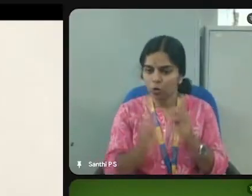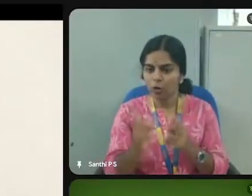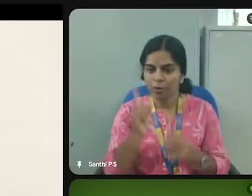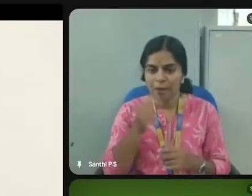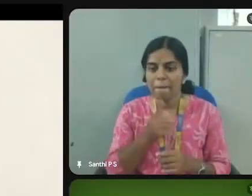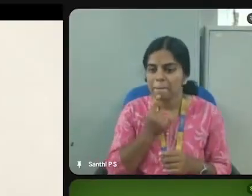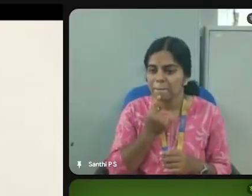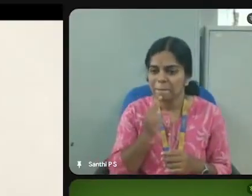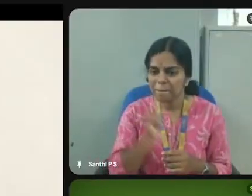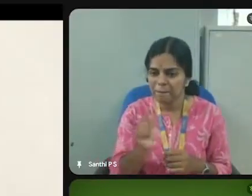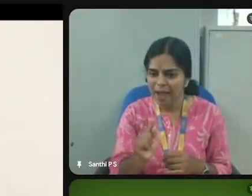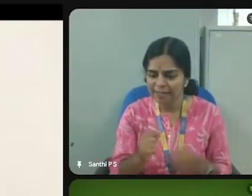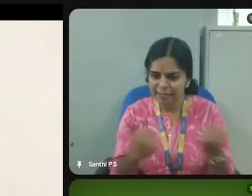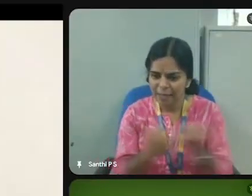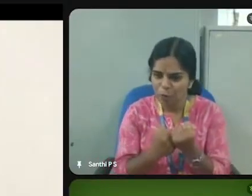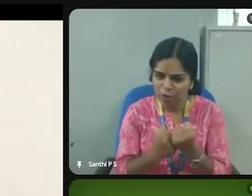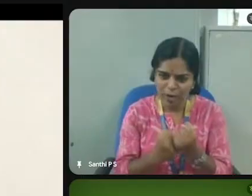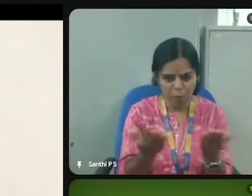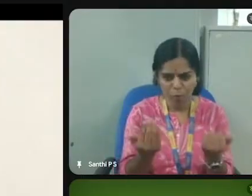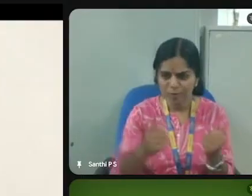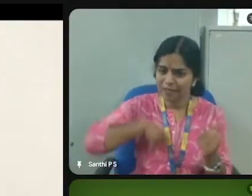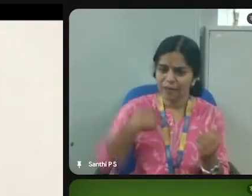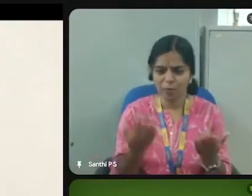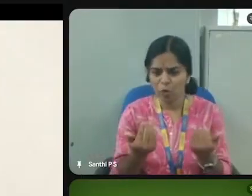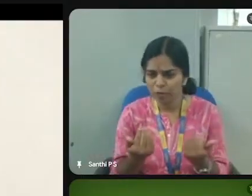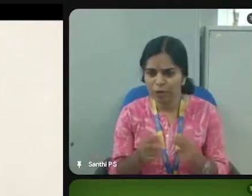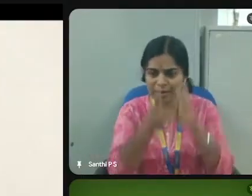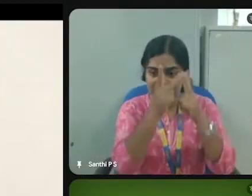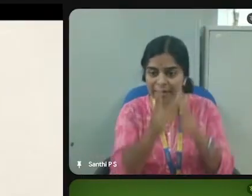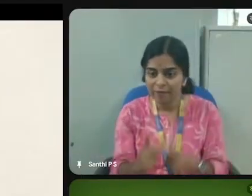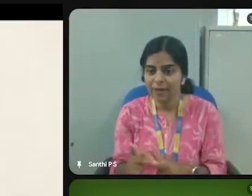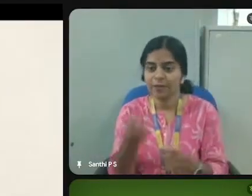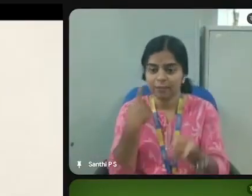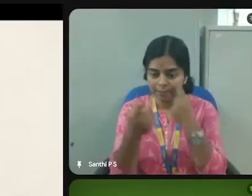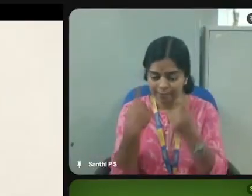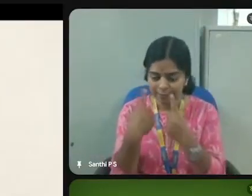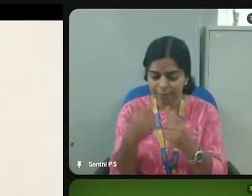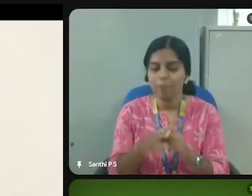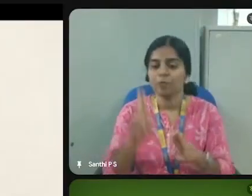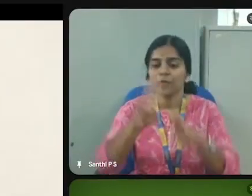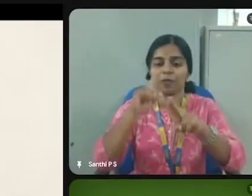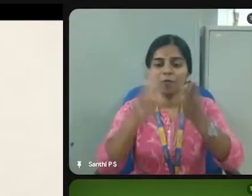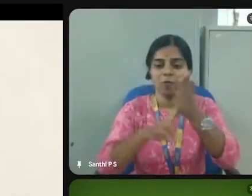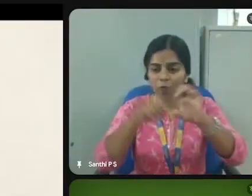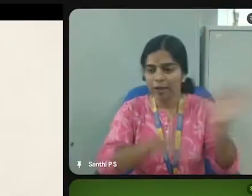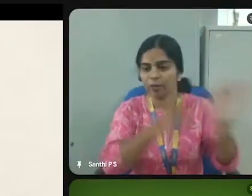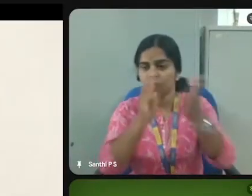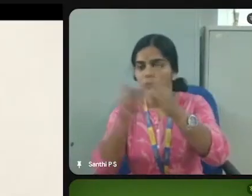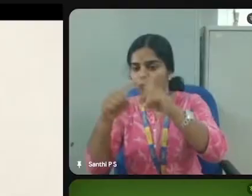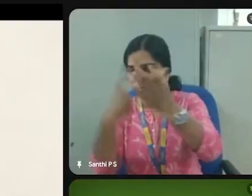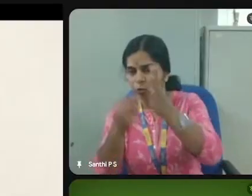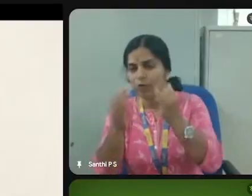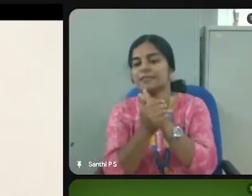എങ്ങനെ സപ്പോർട്ട് ചെയ്യാൻ പറ്റും, അതിന് വേണ്ടിയിട്ടുള്ള പ്രീ റിക്വസൈറ്റ് സ്കിൽസ് എന്ന് പറയുന്ന ഫൈൻ മോട്ടോർ സ്കിൽസ് ആക്ടിവിറ്റീസ് ഒക്കെ നമുക്ക്